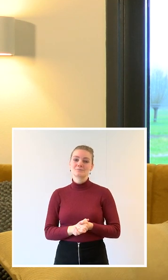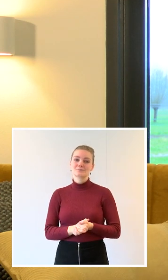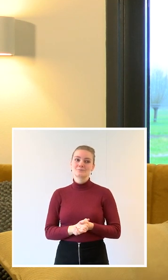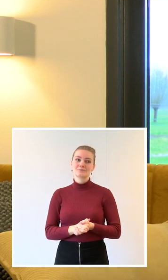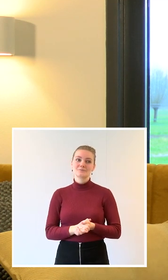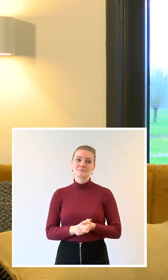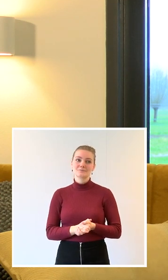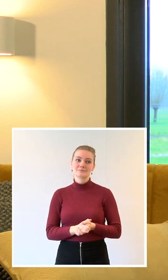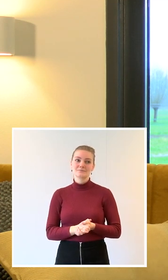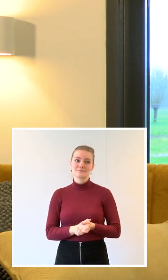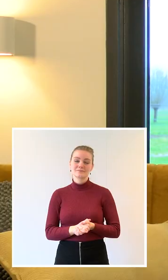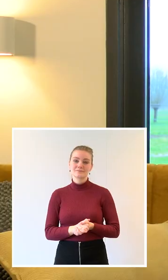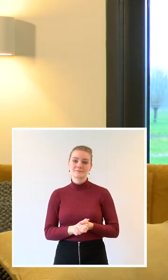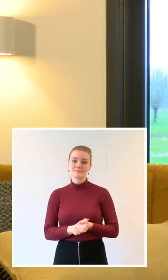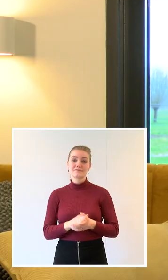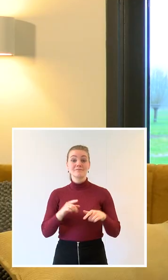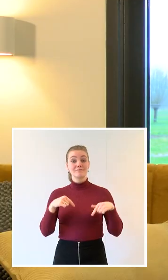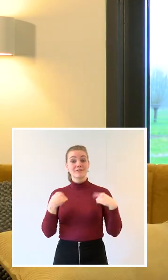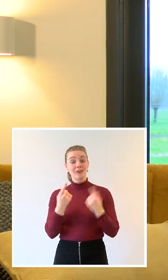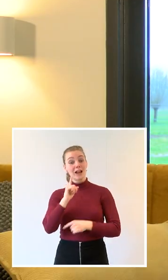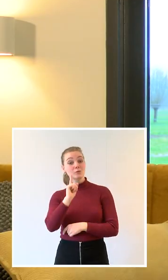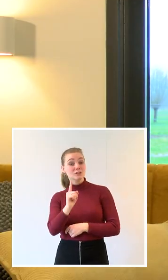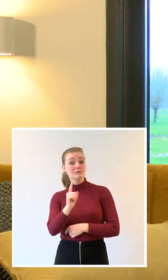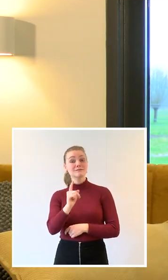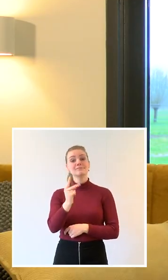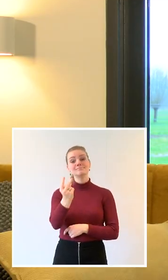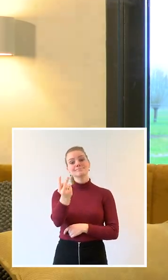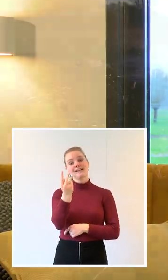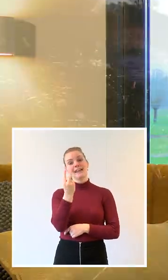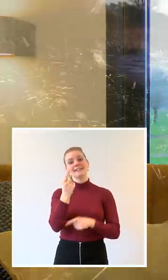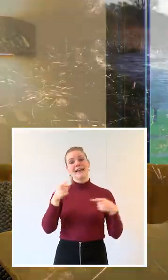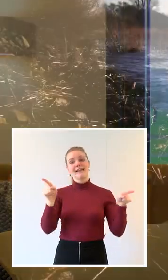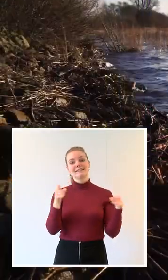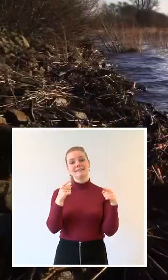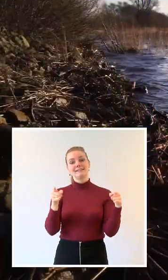We gaan luisteren, kijken naar een lied. Het lied Zegen mij.